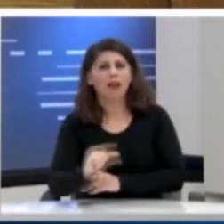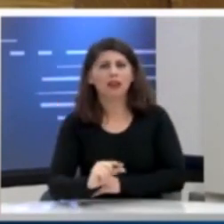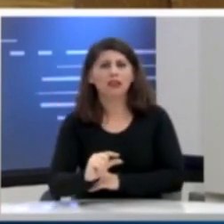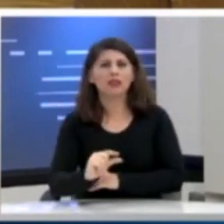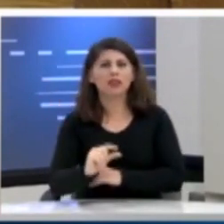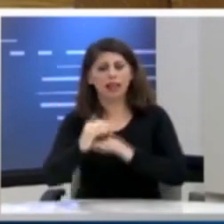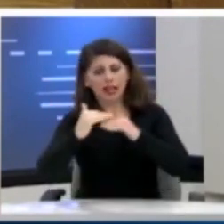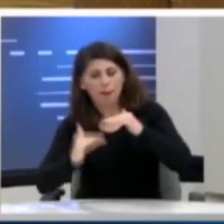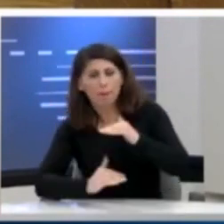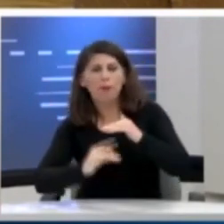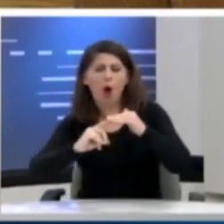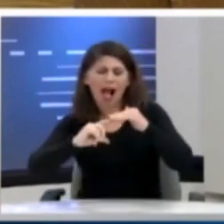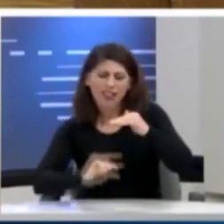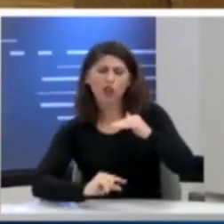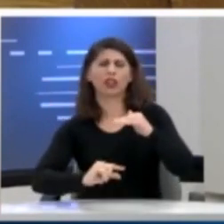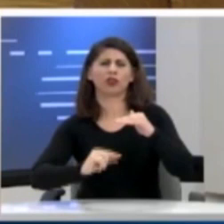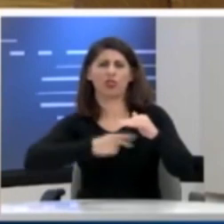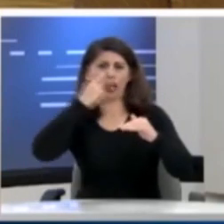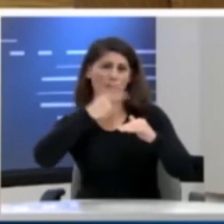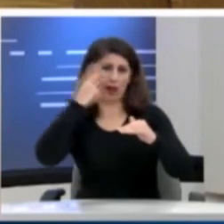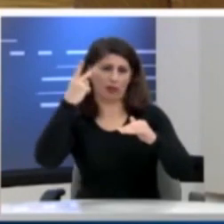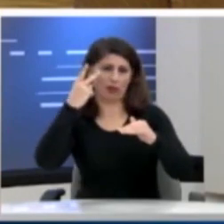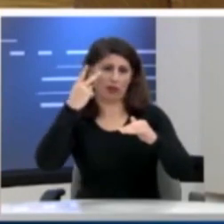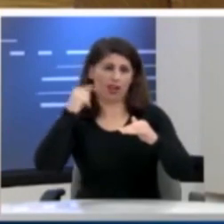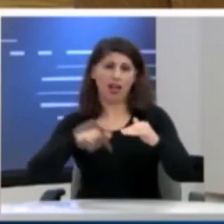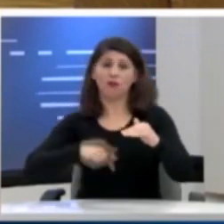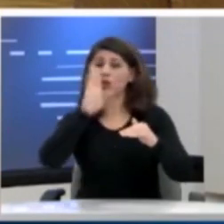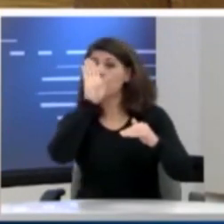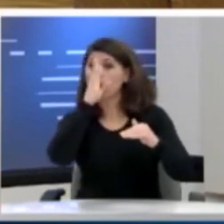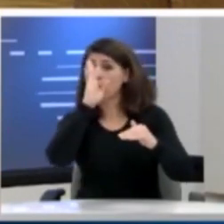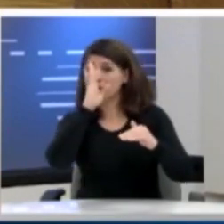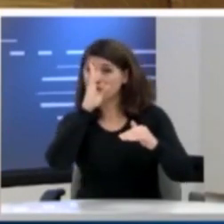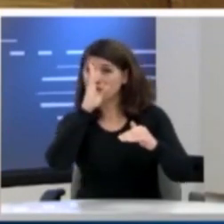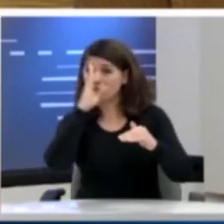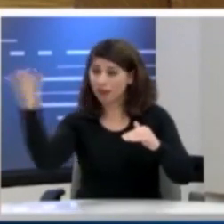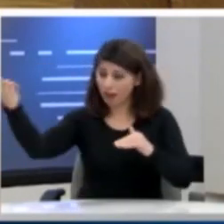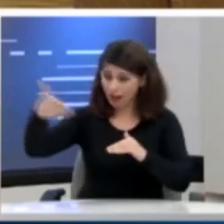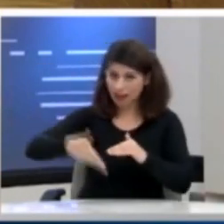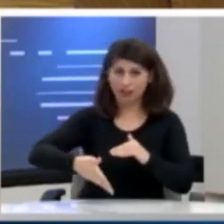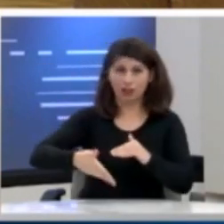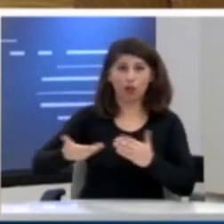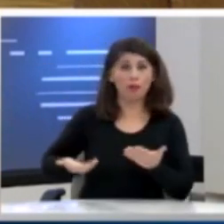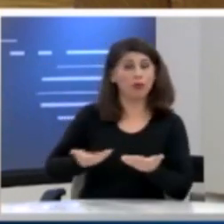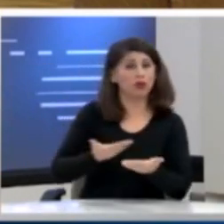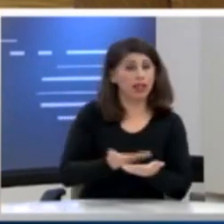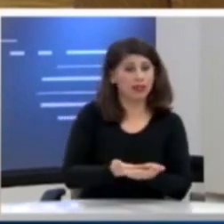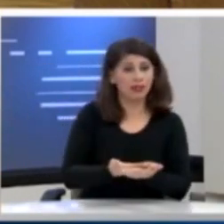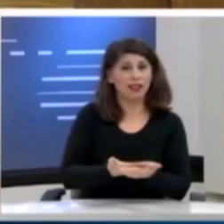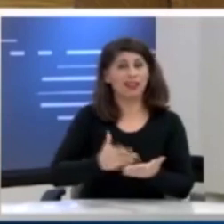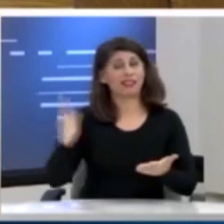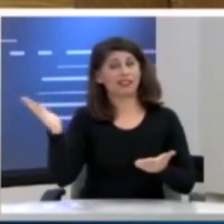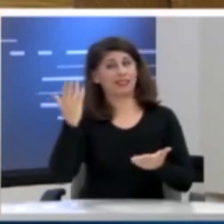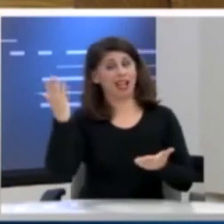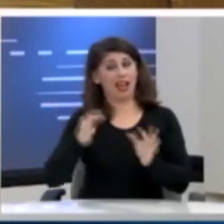και υποκατώτατων δικαιωμάτων. Είναι υποκρισία λοιπόν να έρχεστε με προτάσεις για